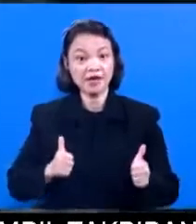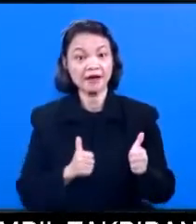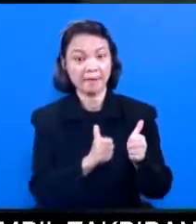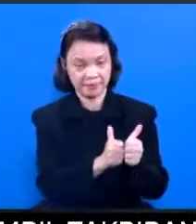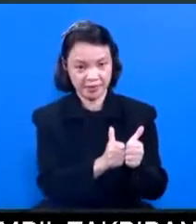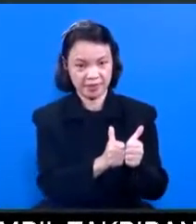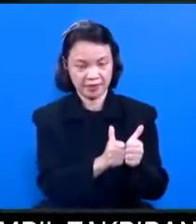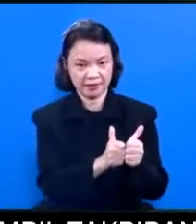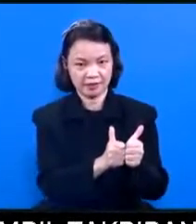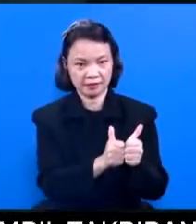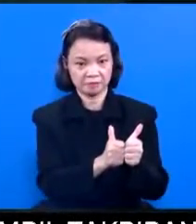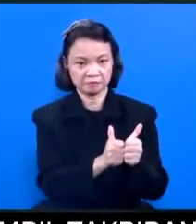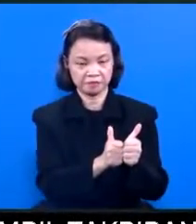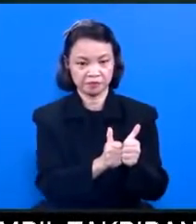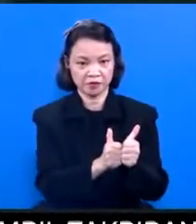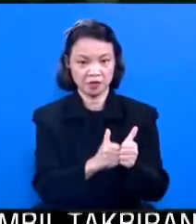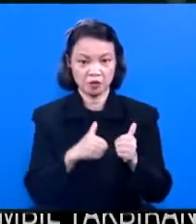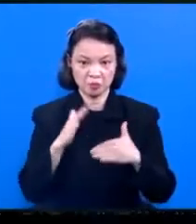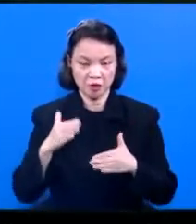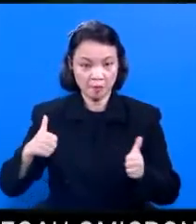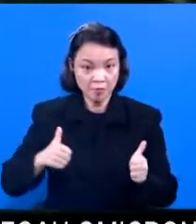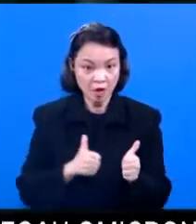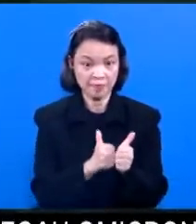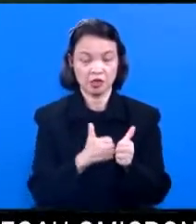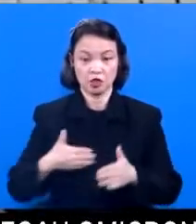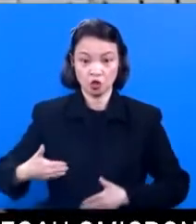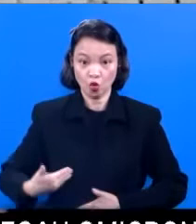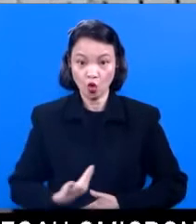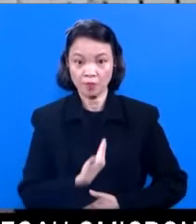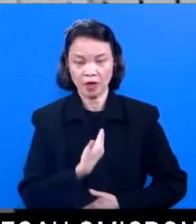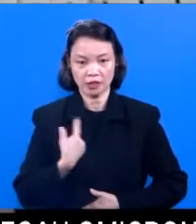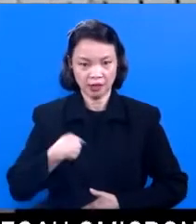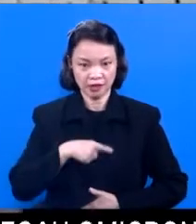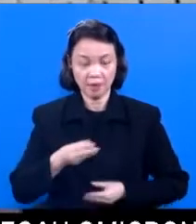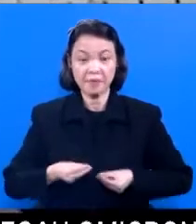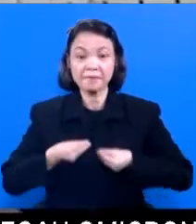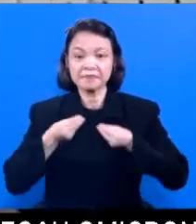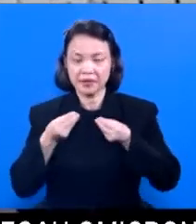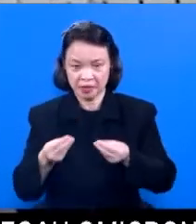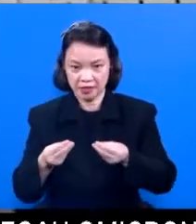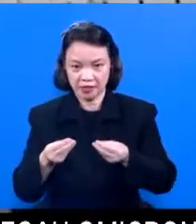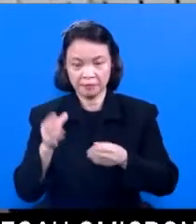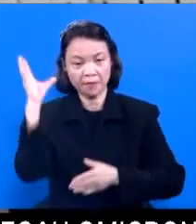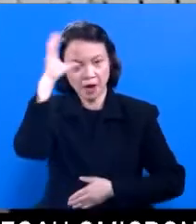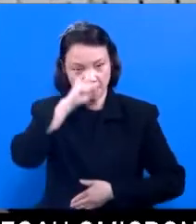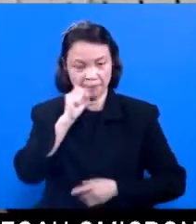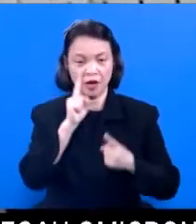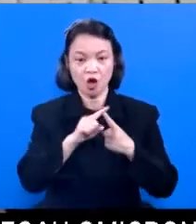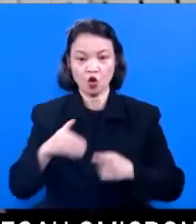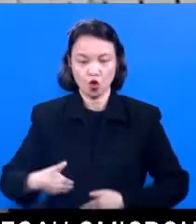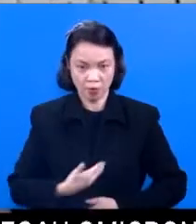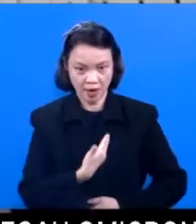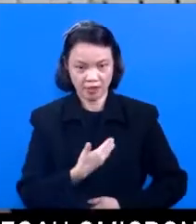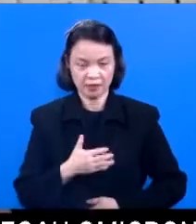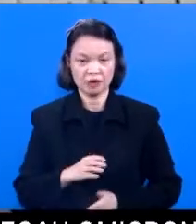yang lebih sering mendampingi korban, kita dapat memberikan pemahaman kepada korban bahwa